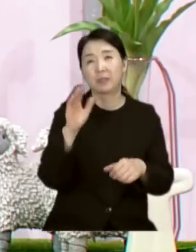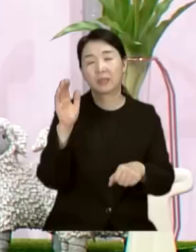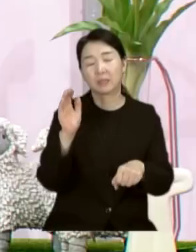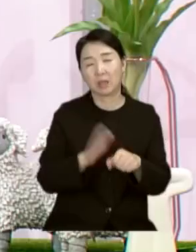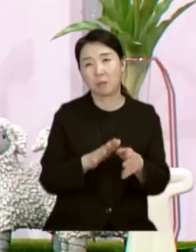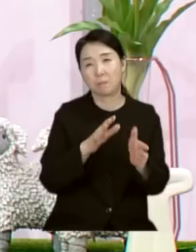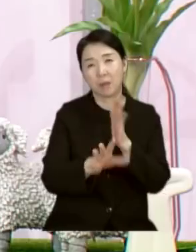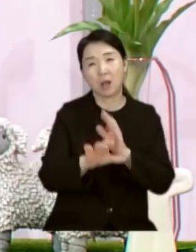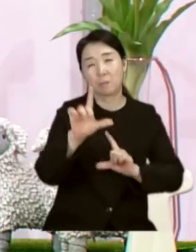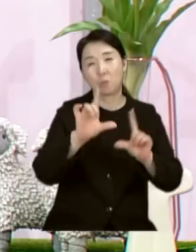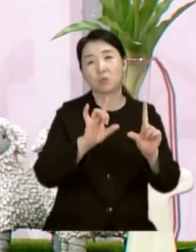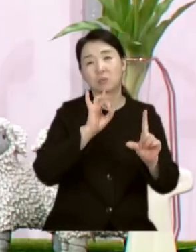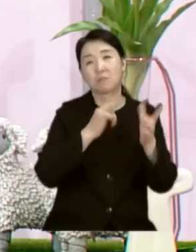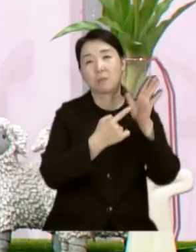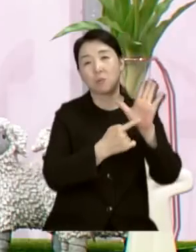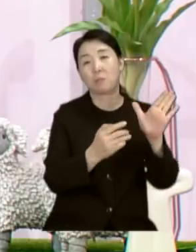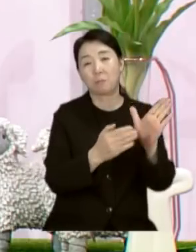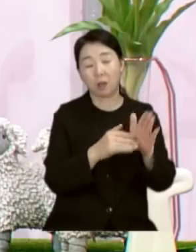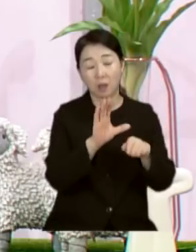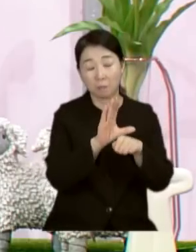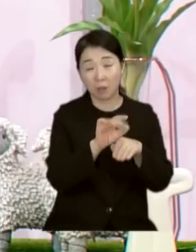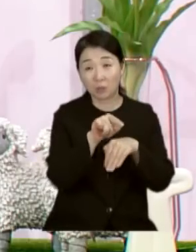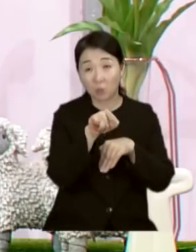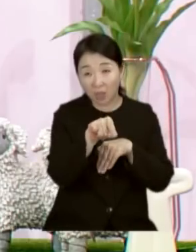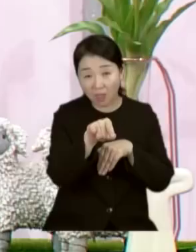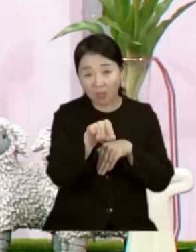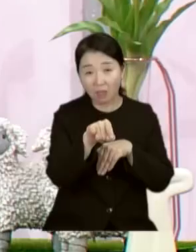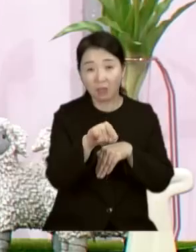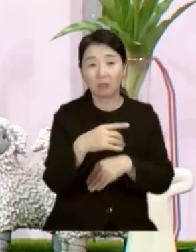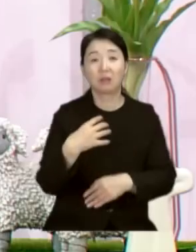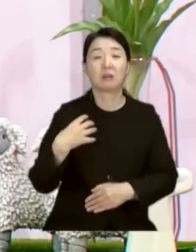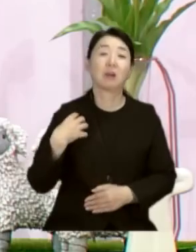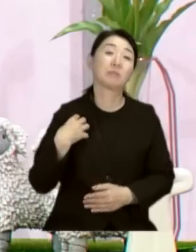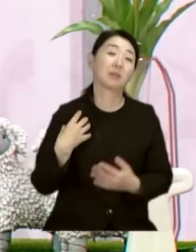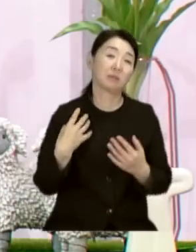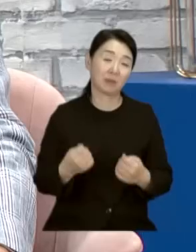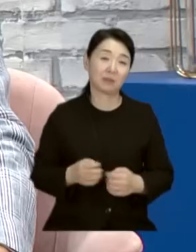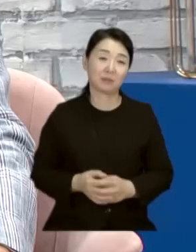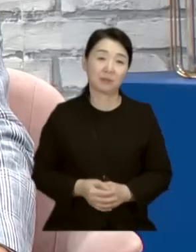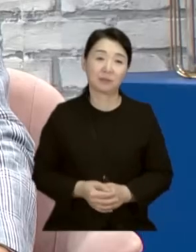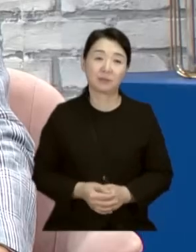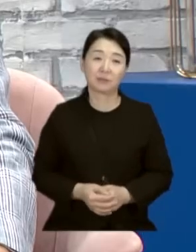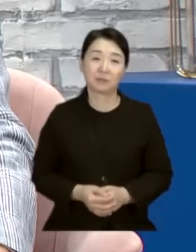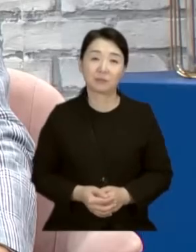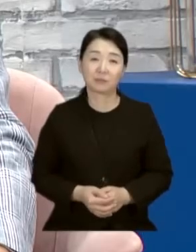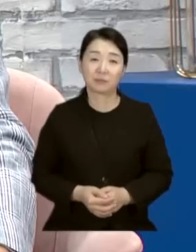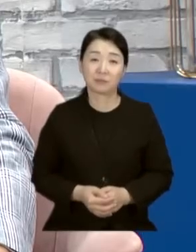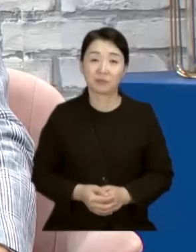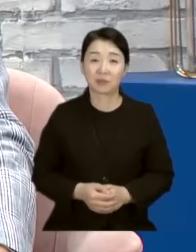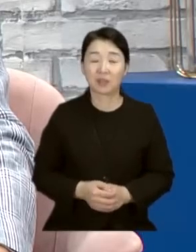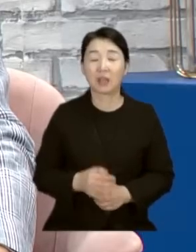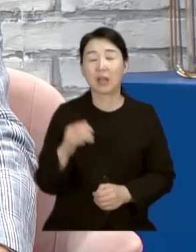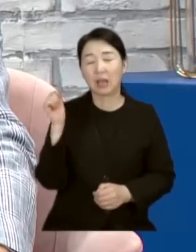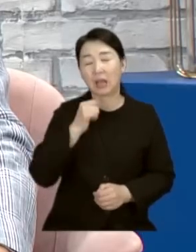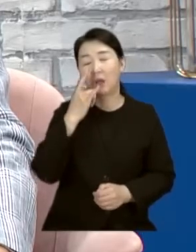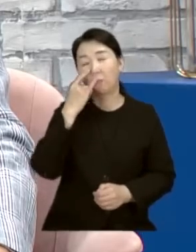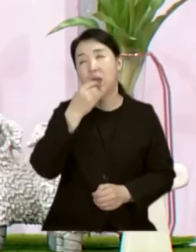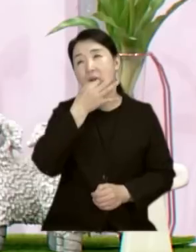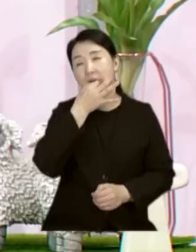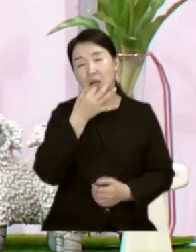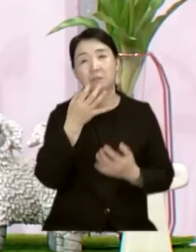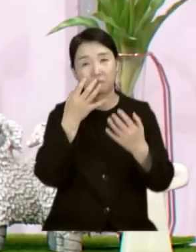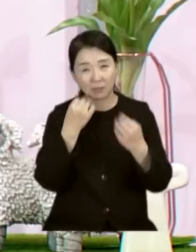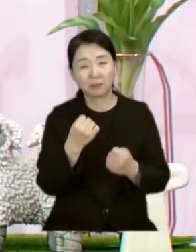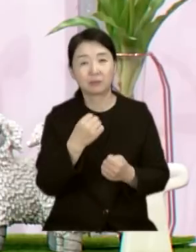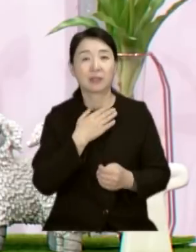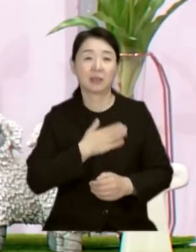것도 있었고 또 그 방송을 함으로써 감내해야 되는 부분도 되게 많았어요. 그쵸, 맞아 맞아. 그건 엄마의 욕심이었구나. 네,